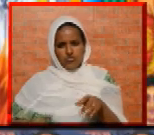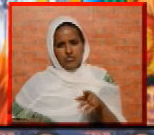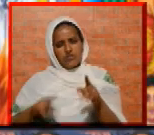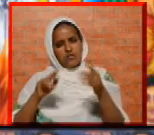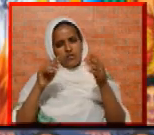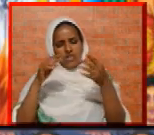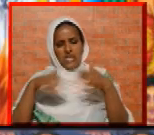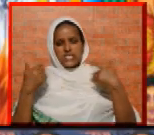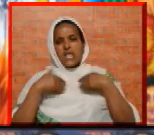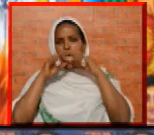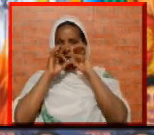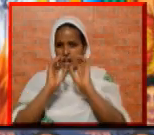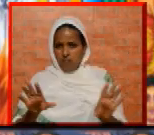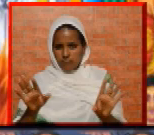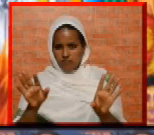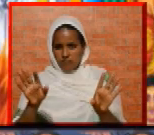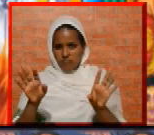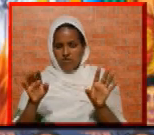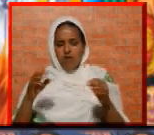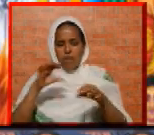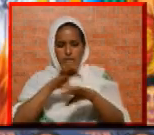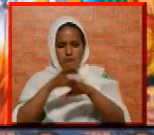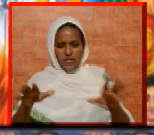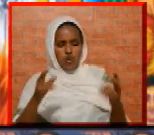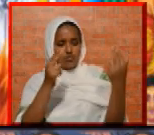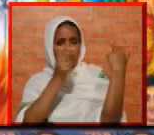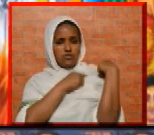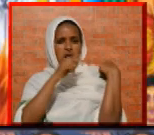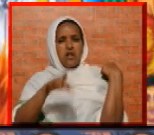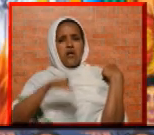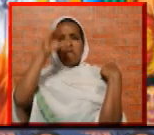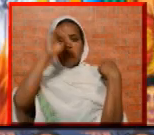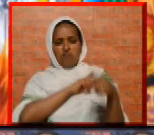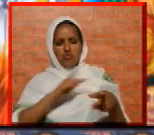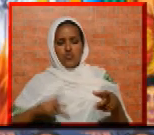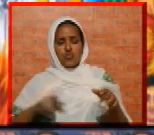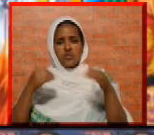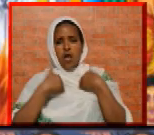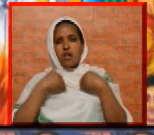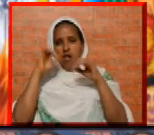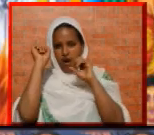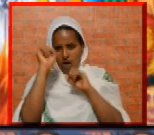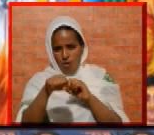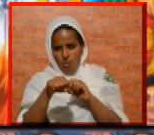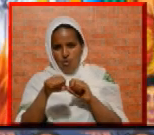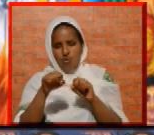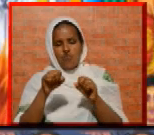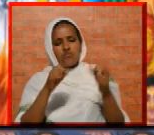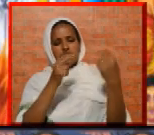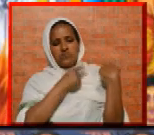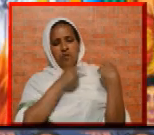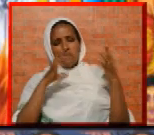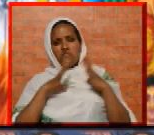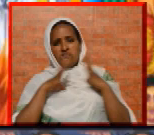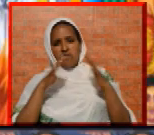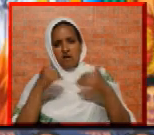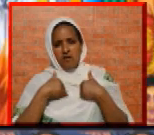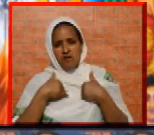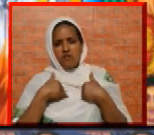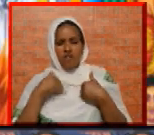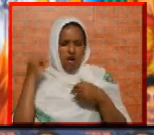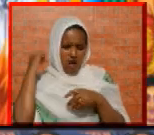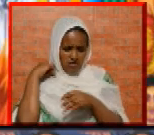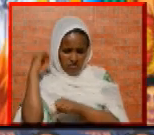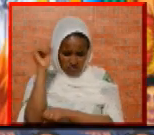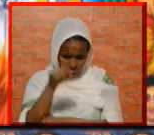የለህም በተመቻቸው ወንበር ላይ ብትቀመጥ በምድራዊ ስልጣነ ከፍ ያልክ ብትሆን በሹመት ላይ ሹመት ብትደርብ አሁን